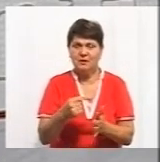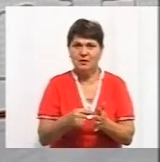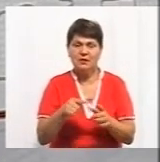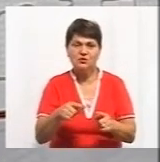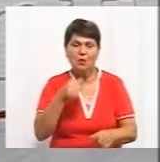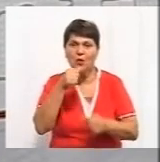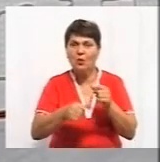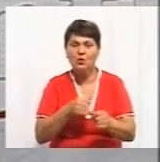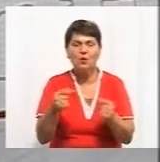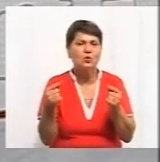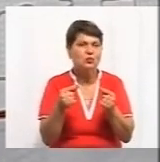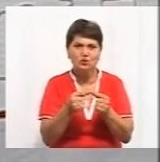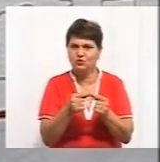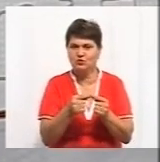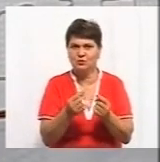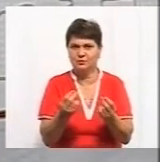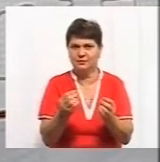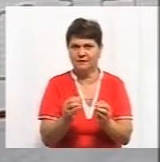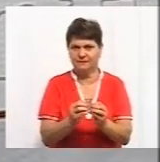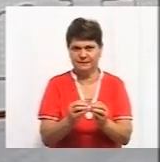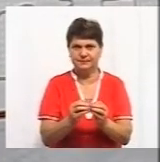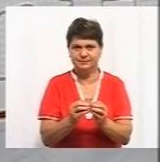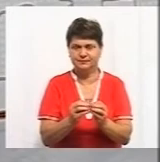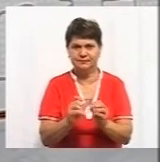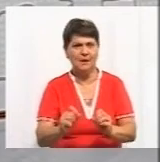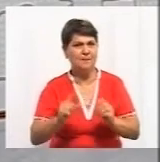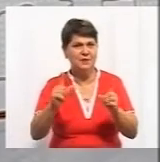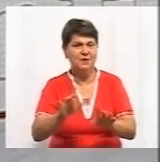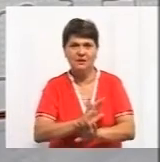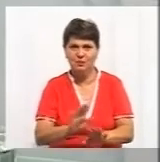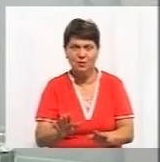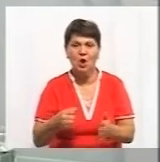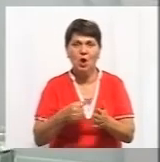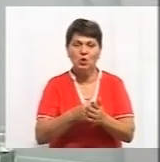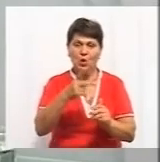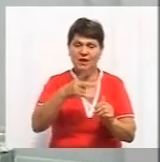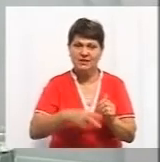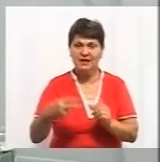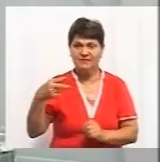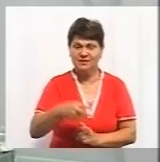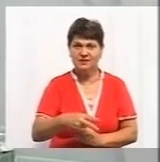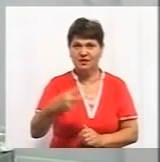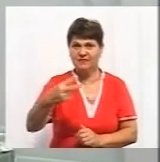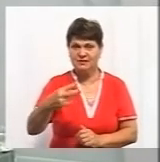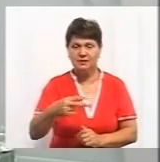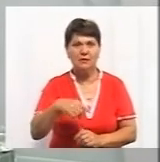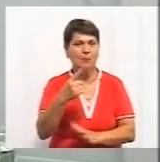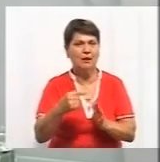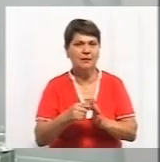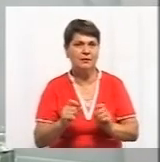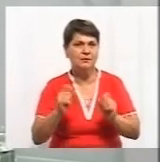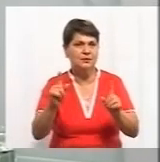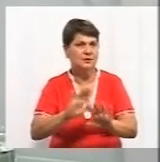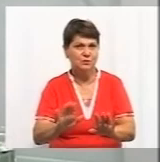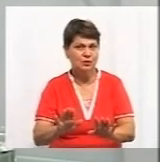це точно говорю, що воно ще поки не стоїть на те, щоб піднімати вартість. Тобто до кінця 2020-го? Так, питання не стоїть сьогодні, ну принаймні